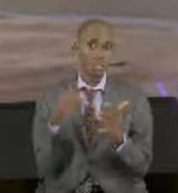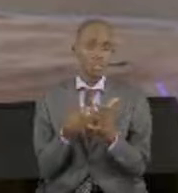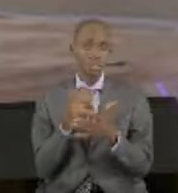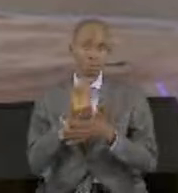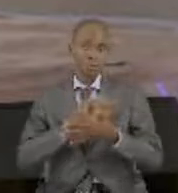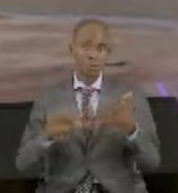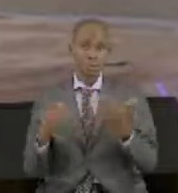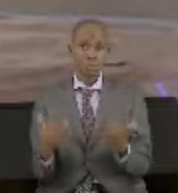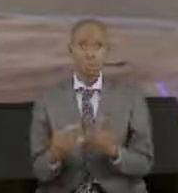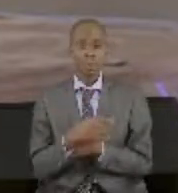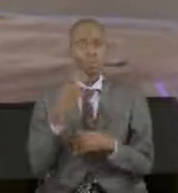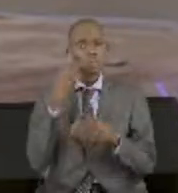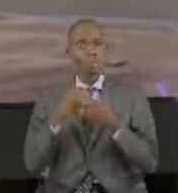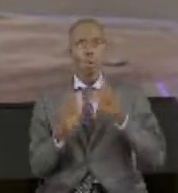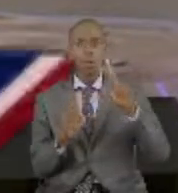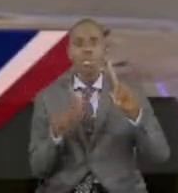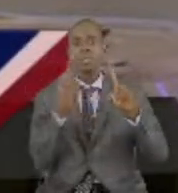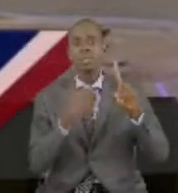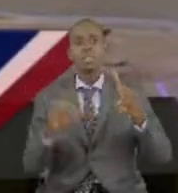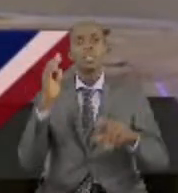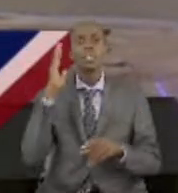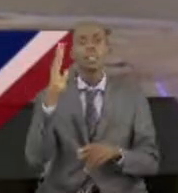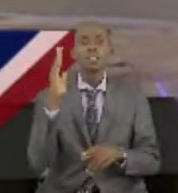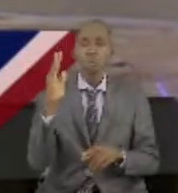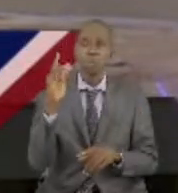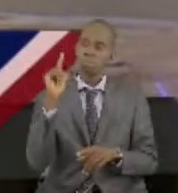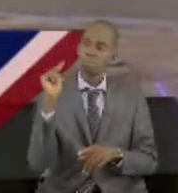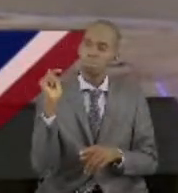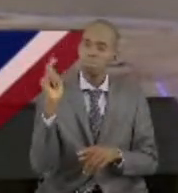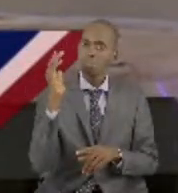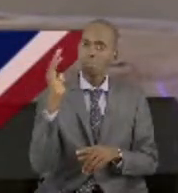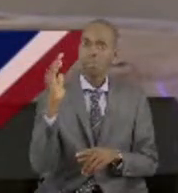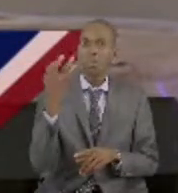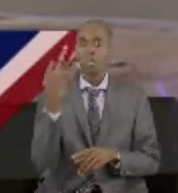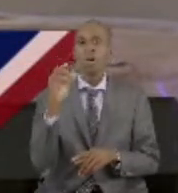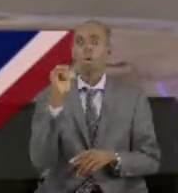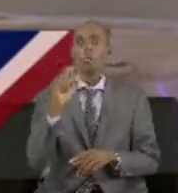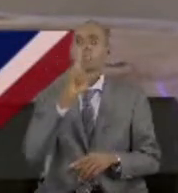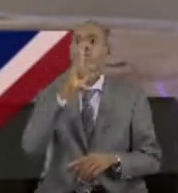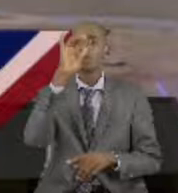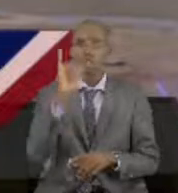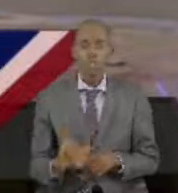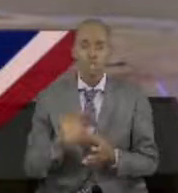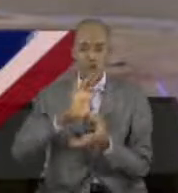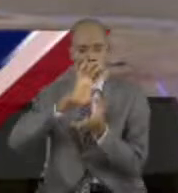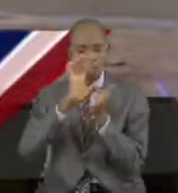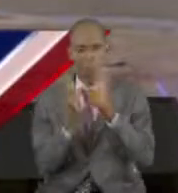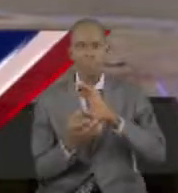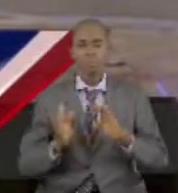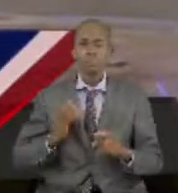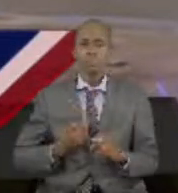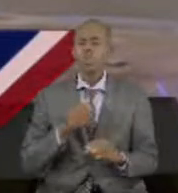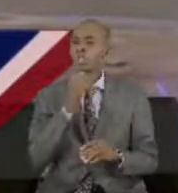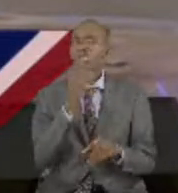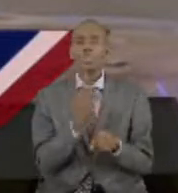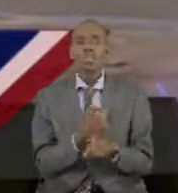aujourd'hui, numéro 1, nous voyons le témoignage, point numéro 1, le témoignage d'une âme véritablement convertie. Ce n'est pas